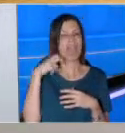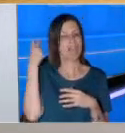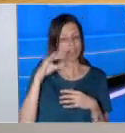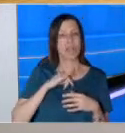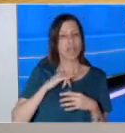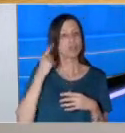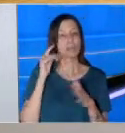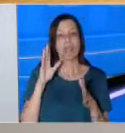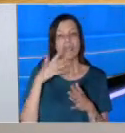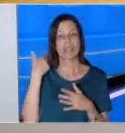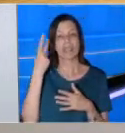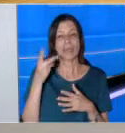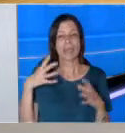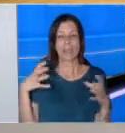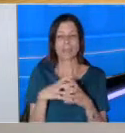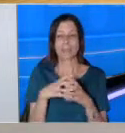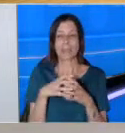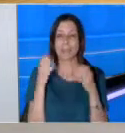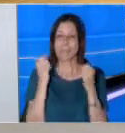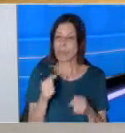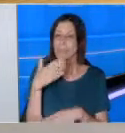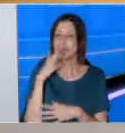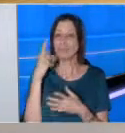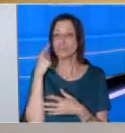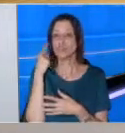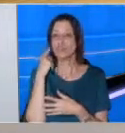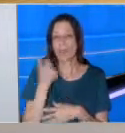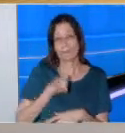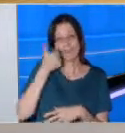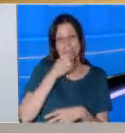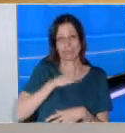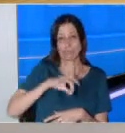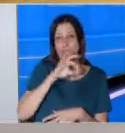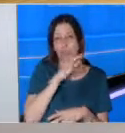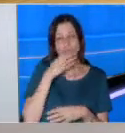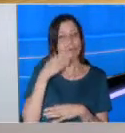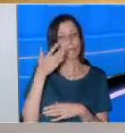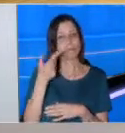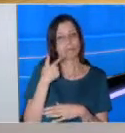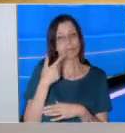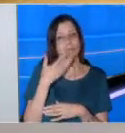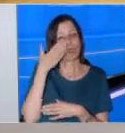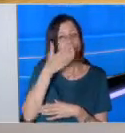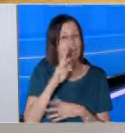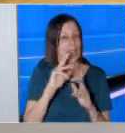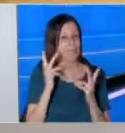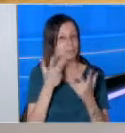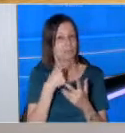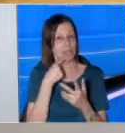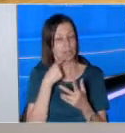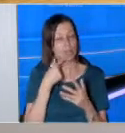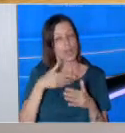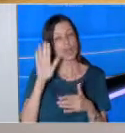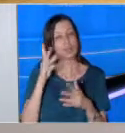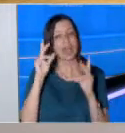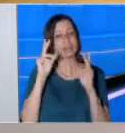לשמוע מה יצא היום מקבינט המדיני-ביטחוני, והאם אנחנו נשמע את המנהיגים שלנו פונים אלינו לציבור ואומרים שהם הלכו לכיוון של